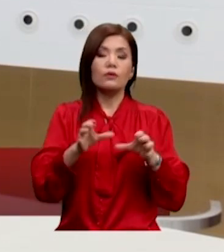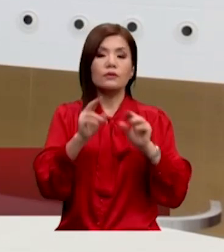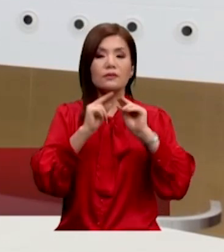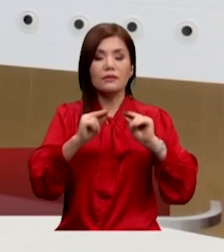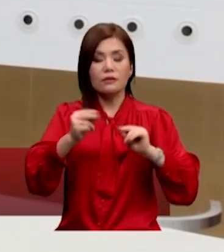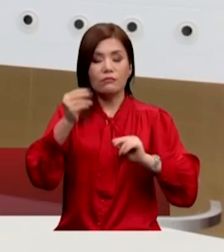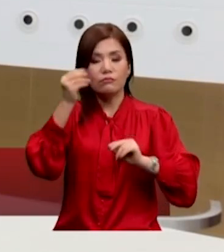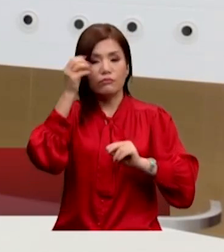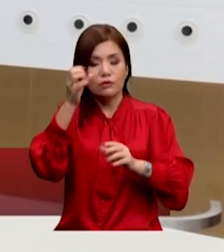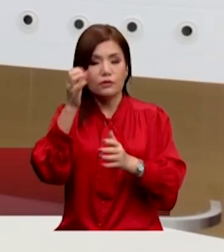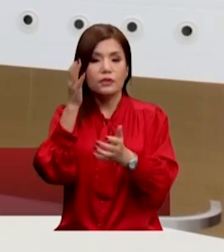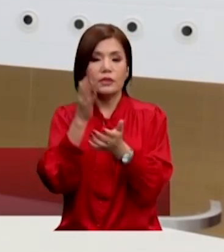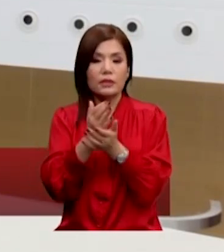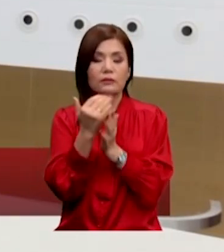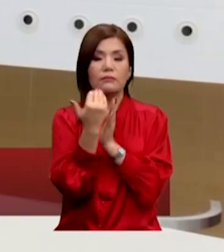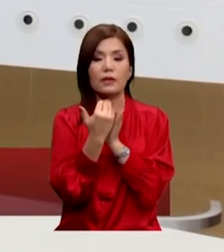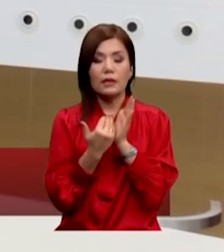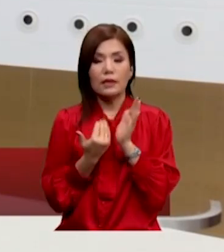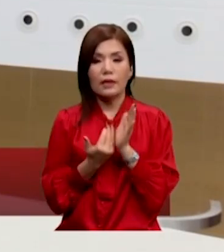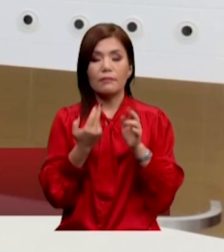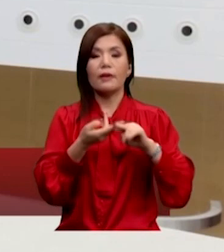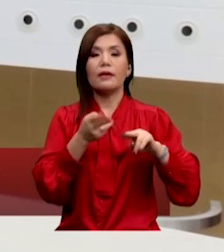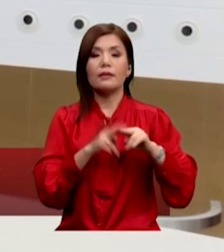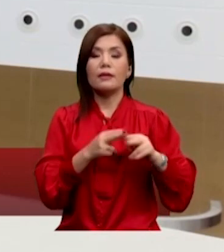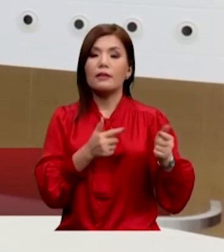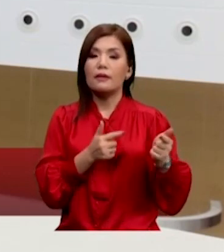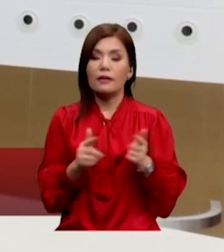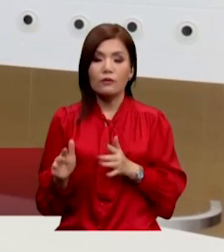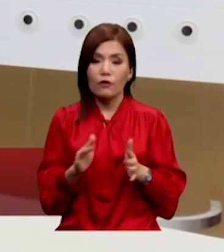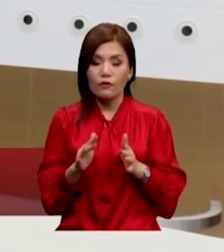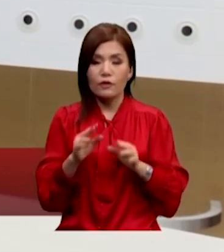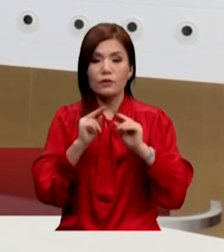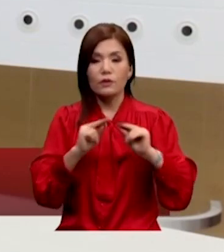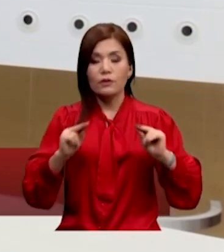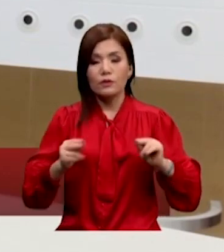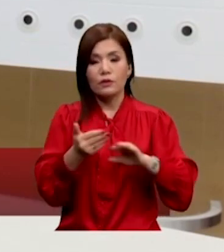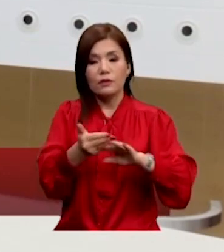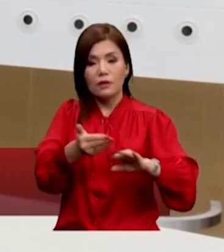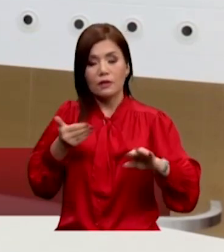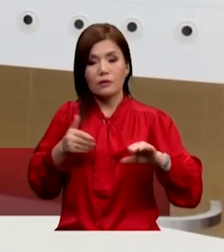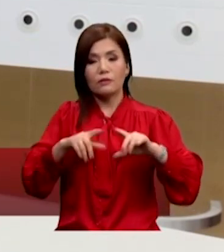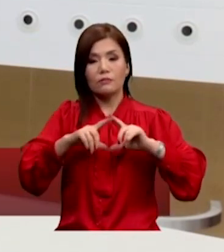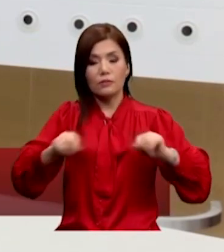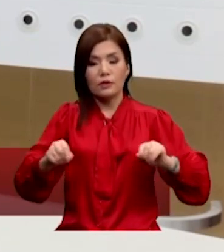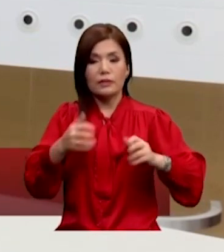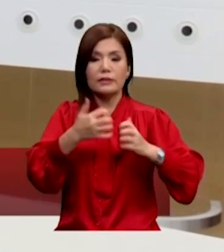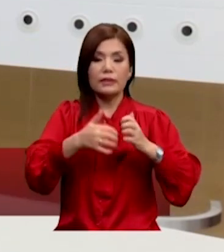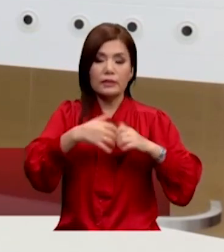учеников, образовательных программ, это неготовность учителей дошкольных организаций и средних